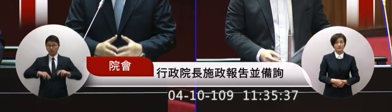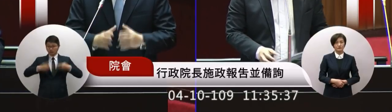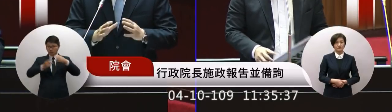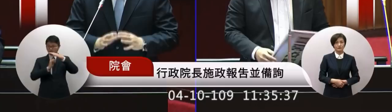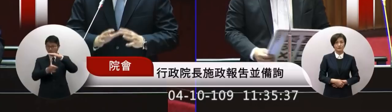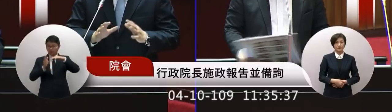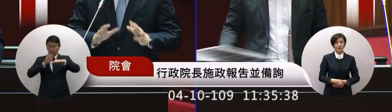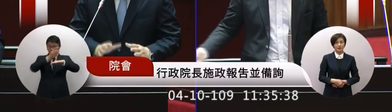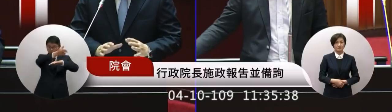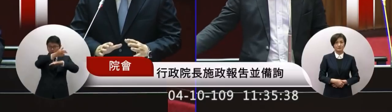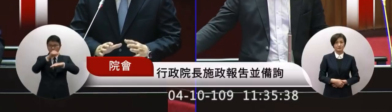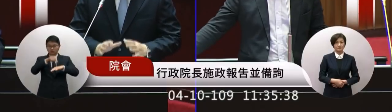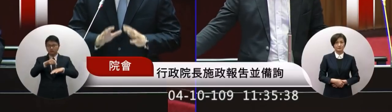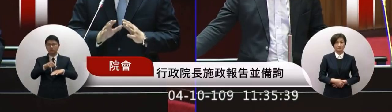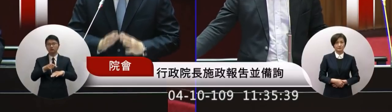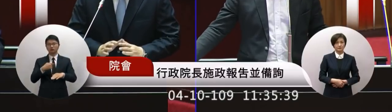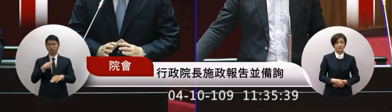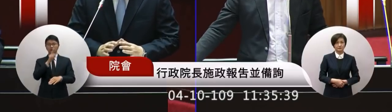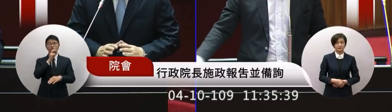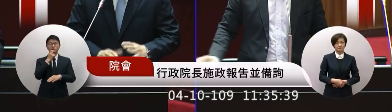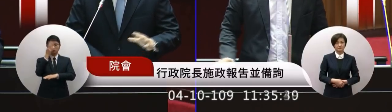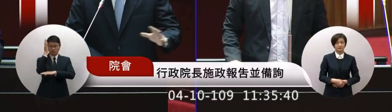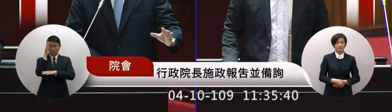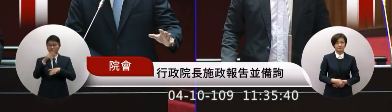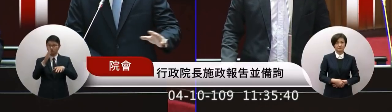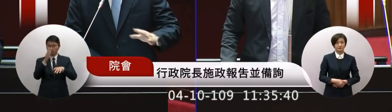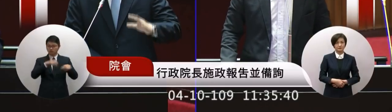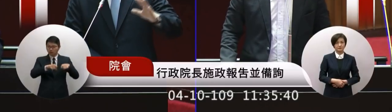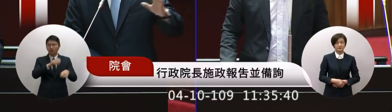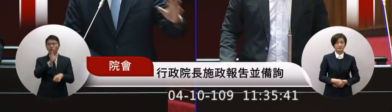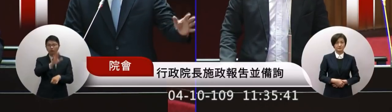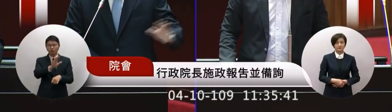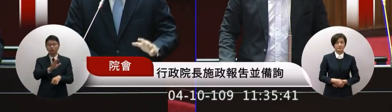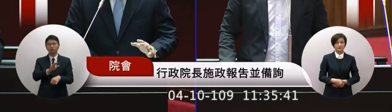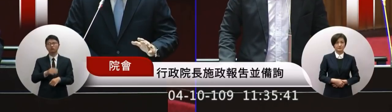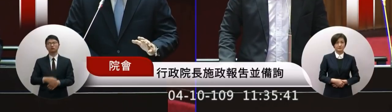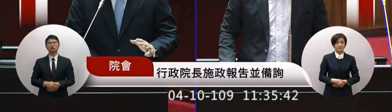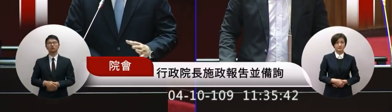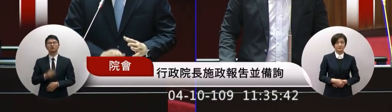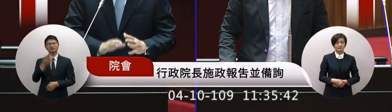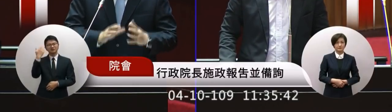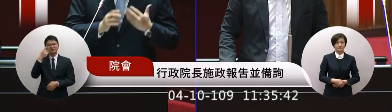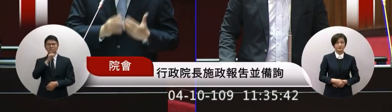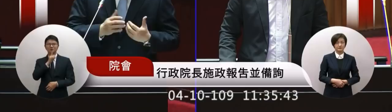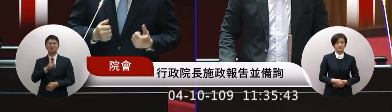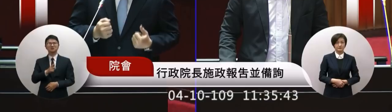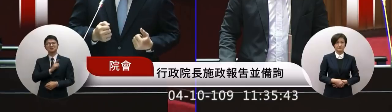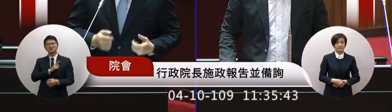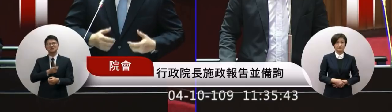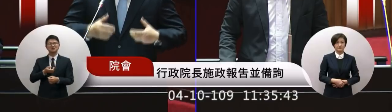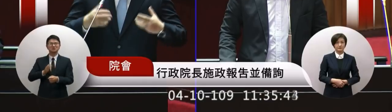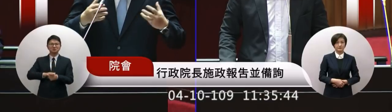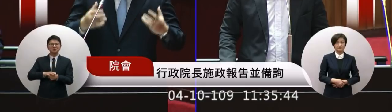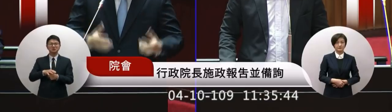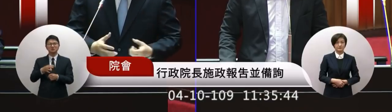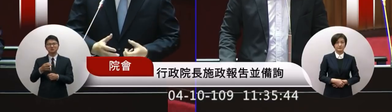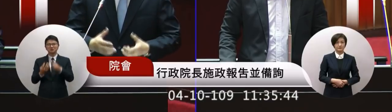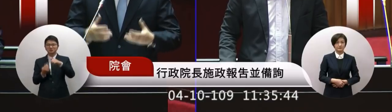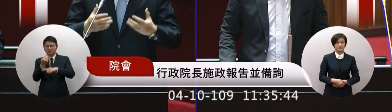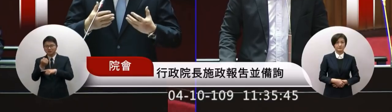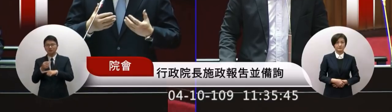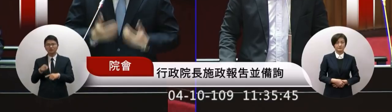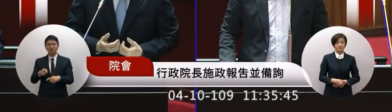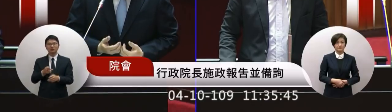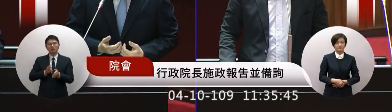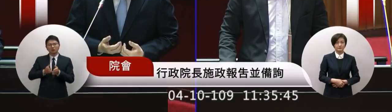吼，咱中央有一个政策，我嘛咧检讨啦。又过去拢讲哦，自偿率吼，这其实铁路的收益